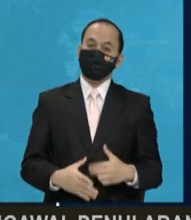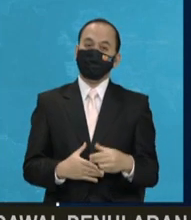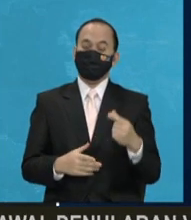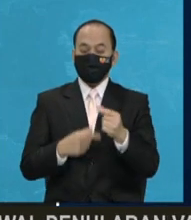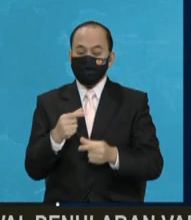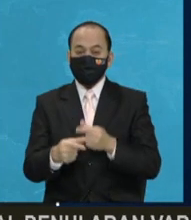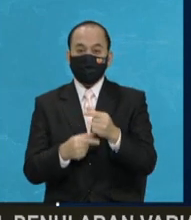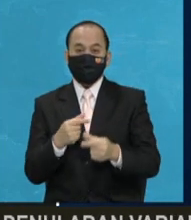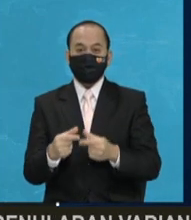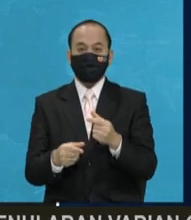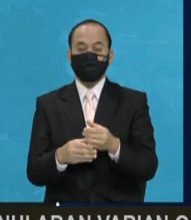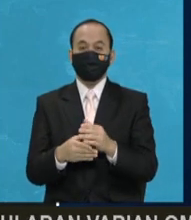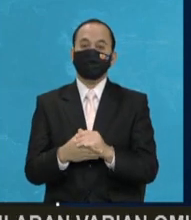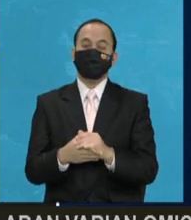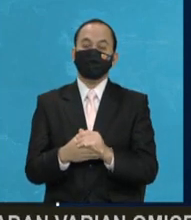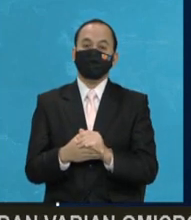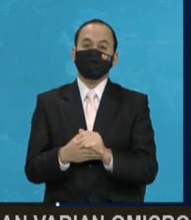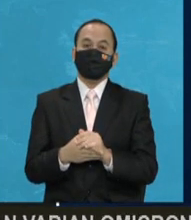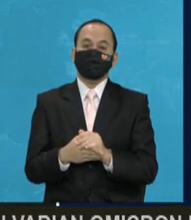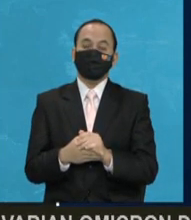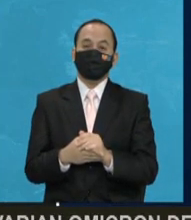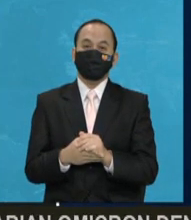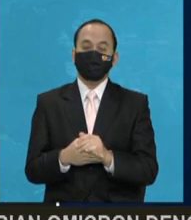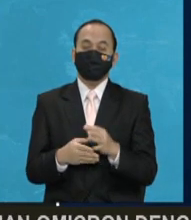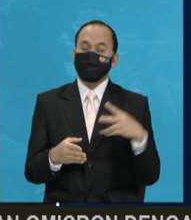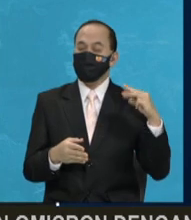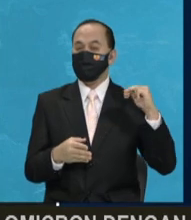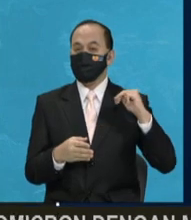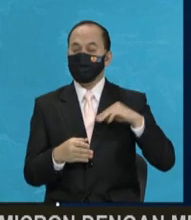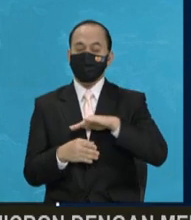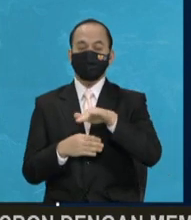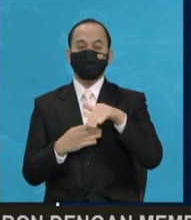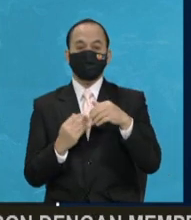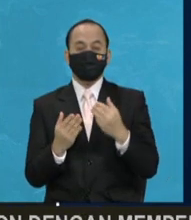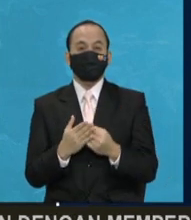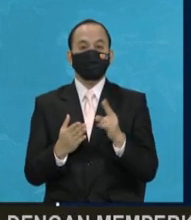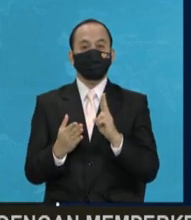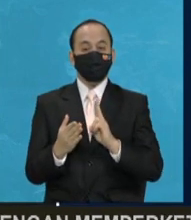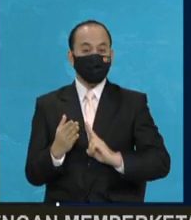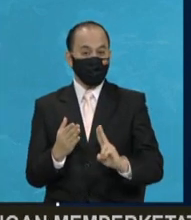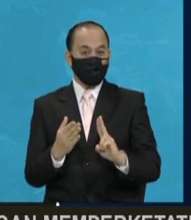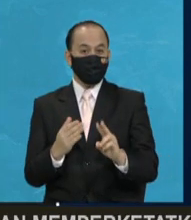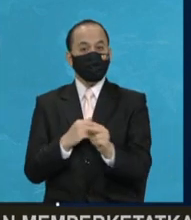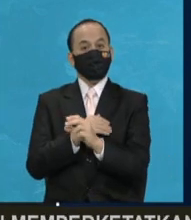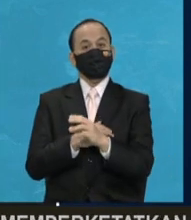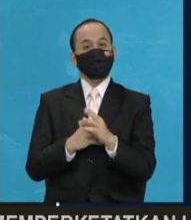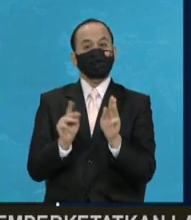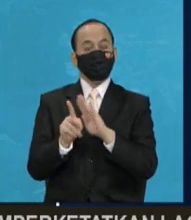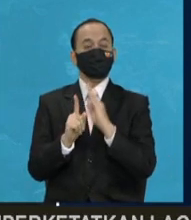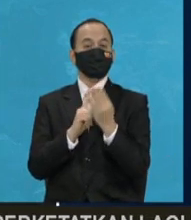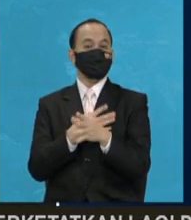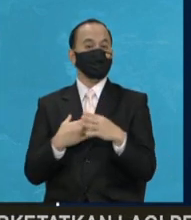generasi-generasi yang bermanfaat kepada agama bangsa dan negara melalui